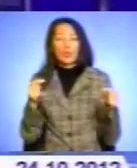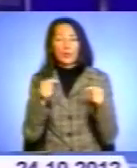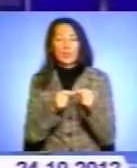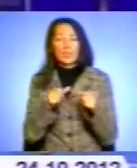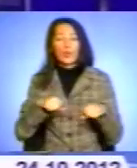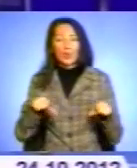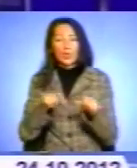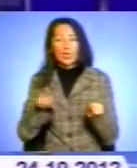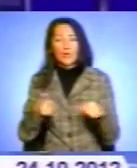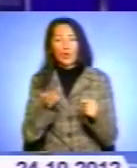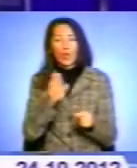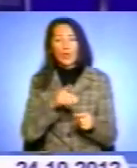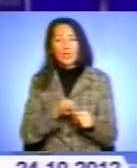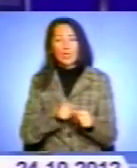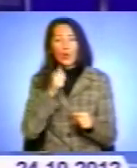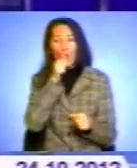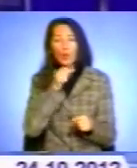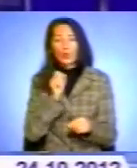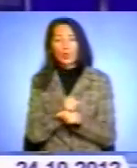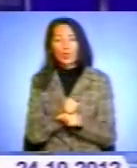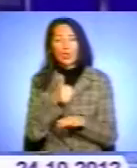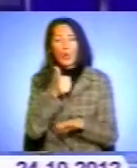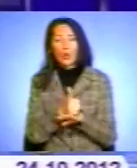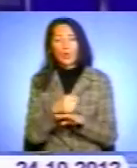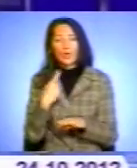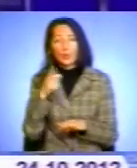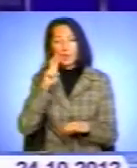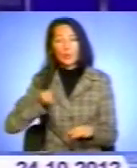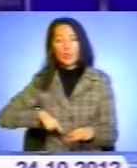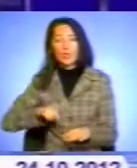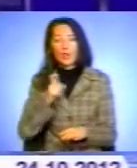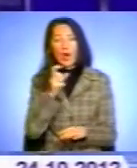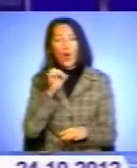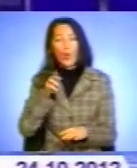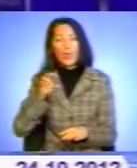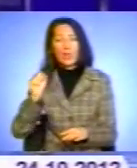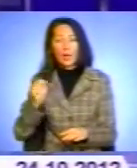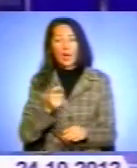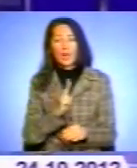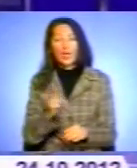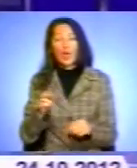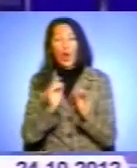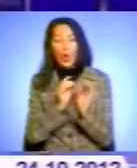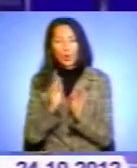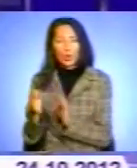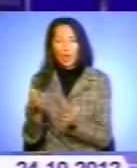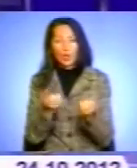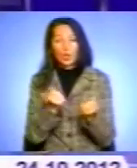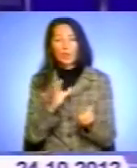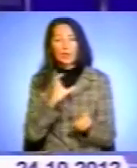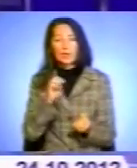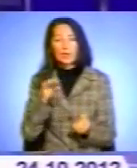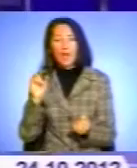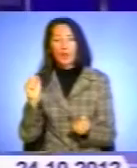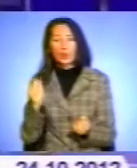вересні цього року, за дорученням голови обласної державної адміністрації Валентина Хоптяна. Які ж гуртожитки отримали статус найкращих? Далі у